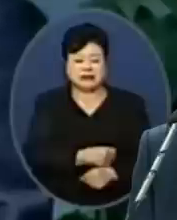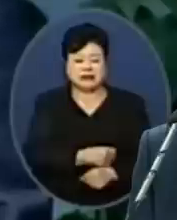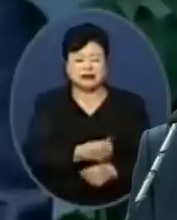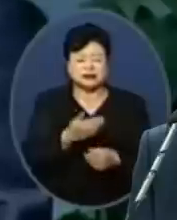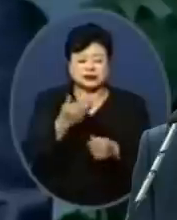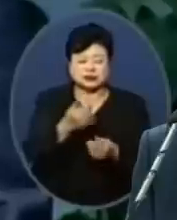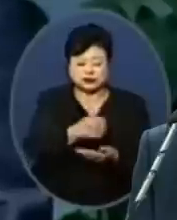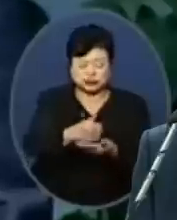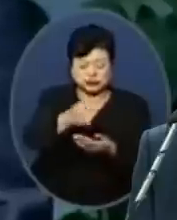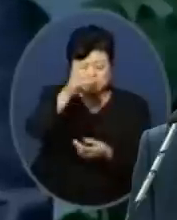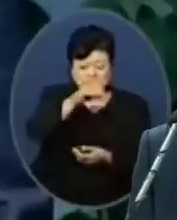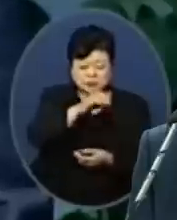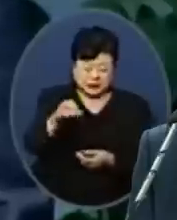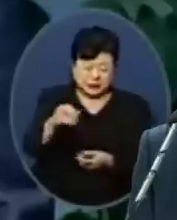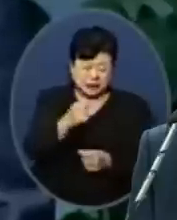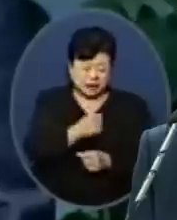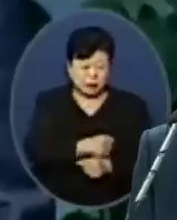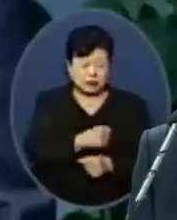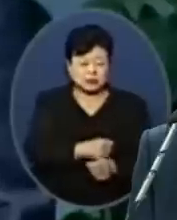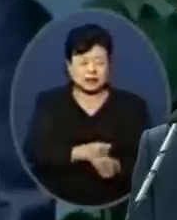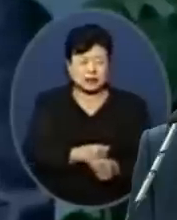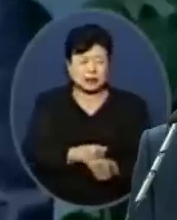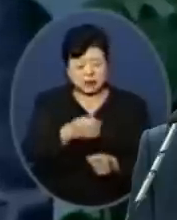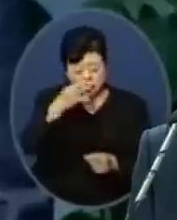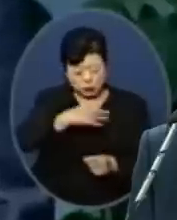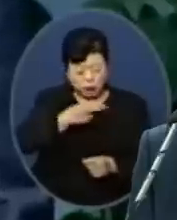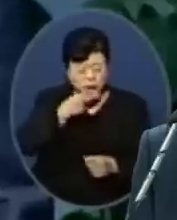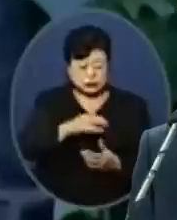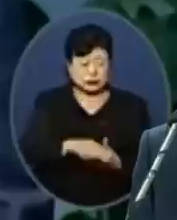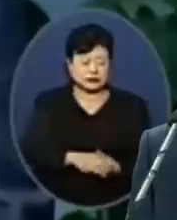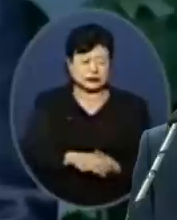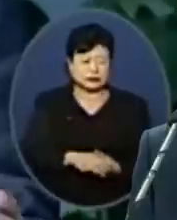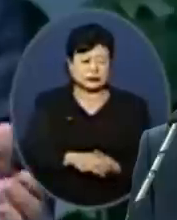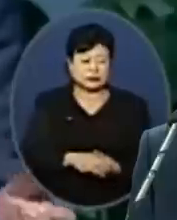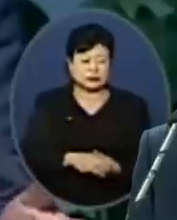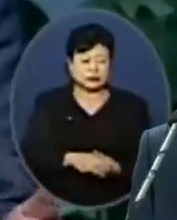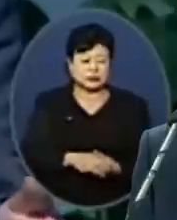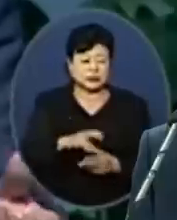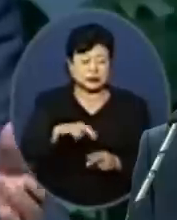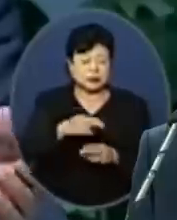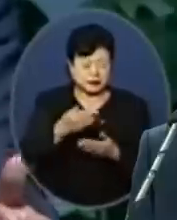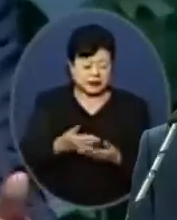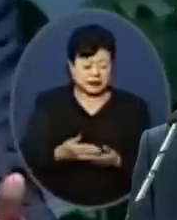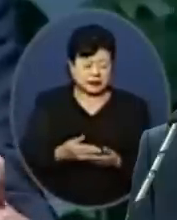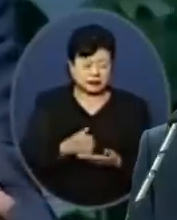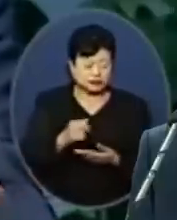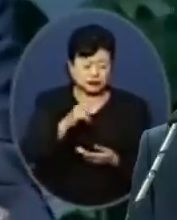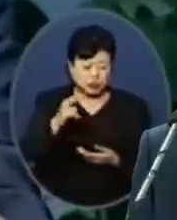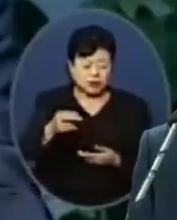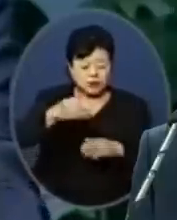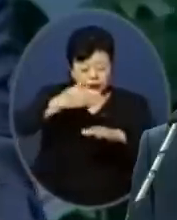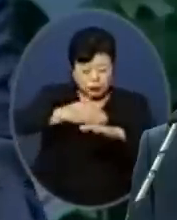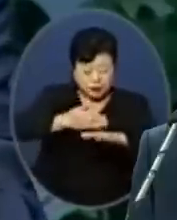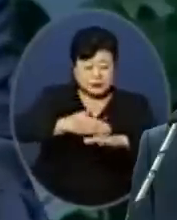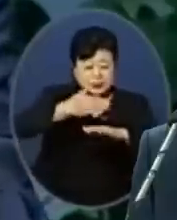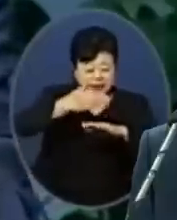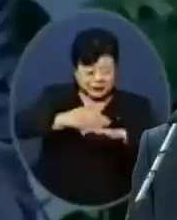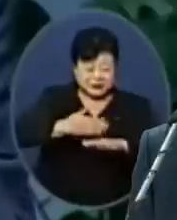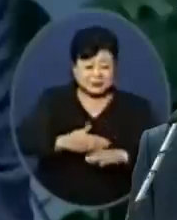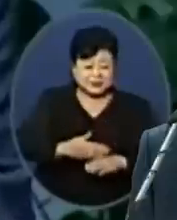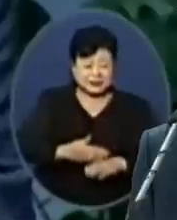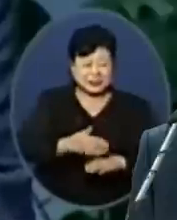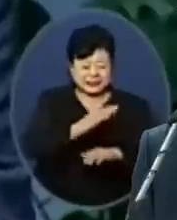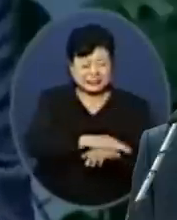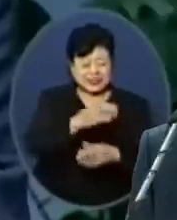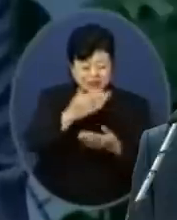주님의 십자가 고생이 아무런 효과가 없는 것입니다. 그러나 선물로 받으라. 주여 고맙습니다. 감사합니다.